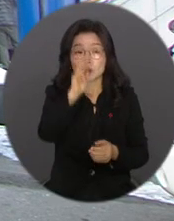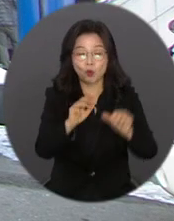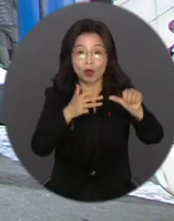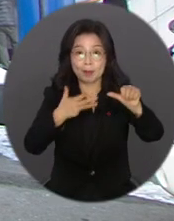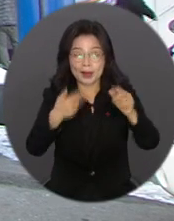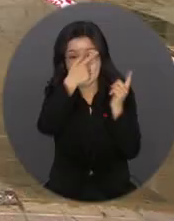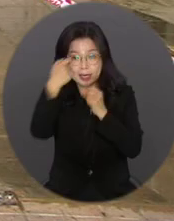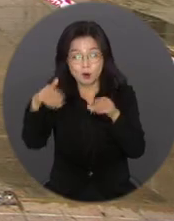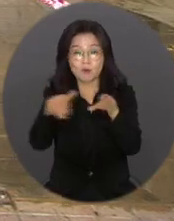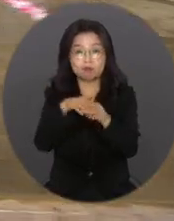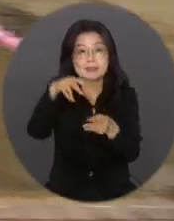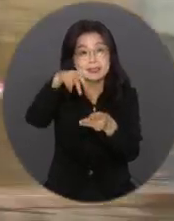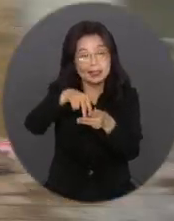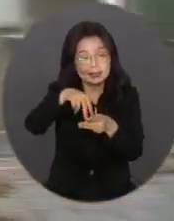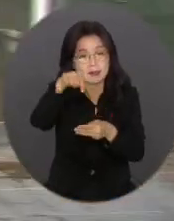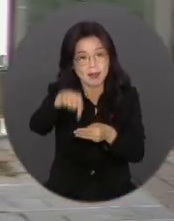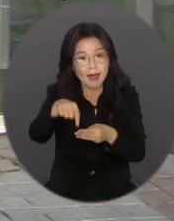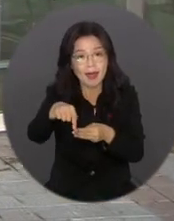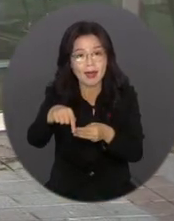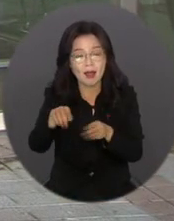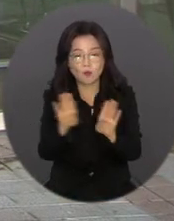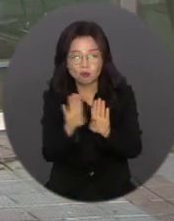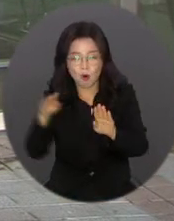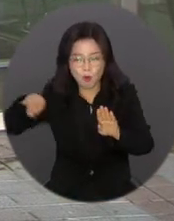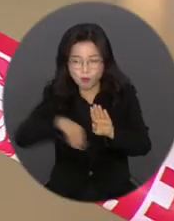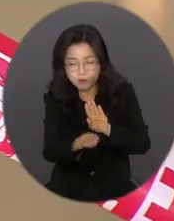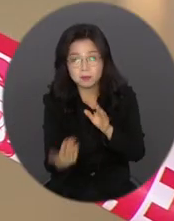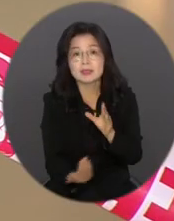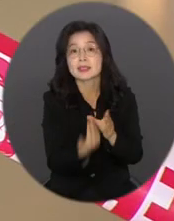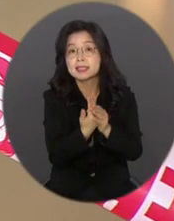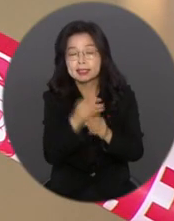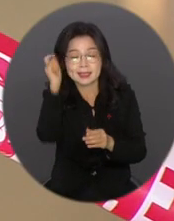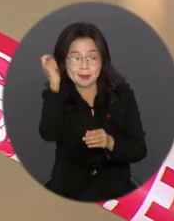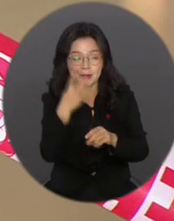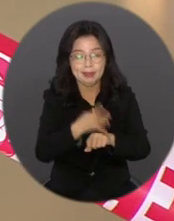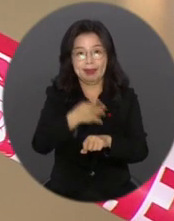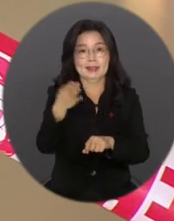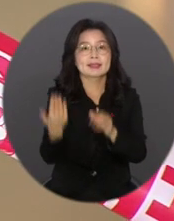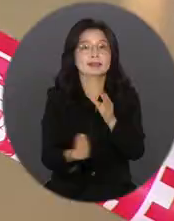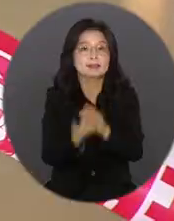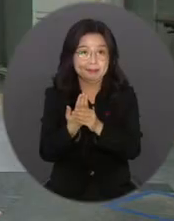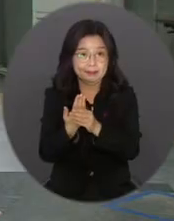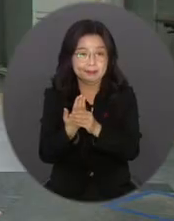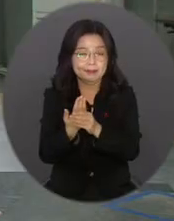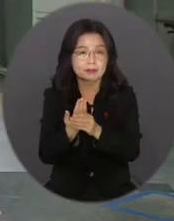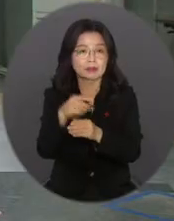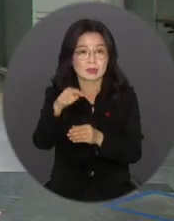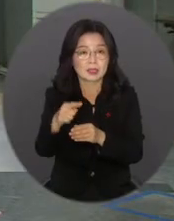광주 5.18 기념문화센터 지하층 정문으로 차량이 돌진한 사고는 새벽 4시쯤 발생했습니다